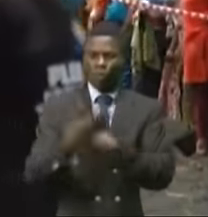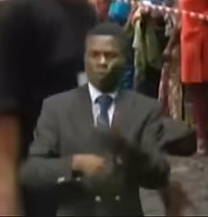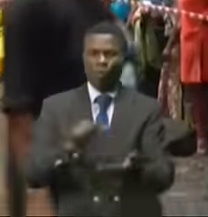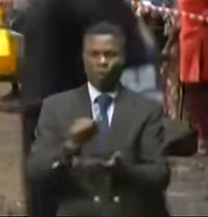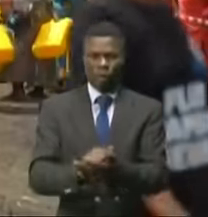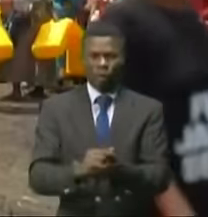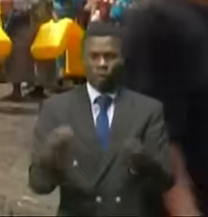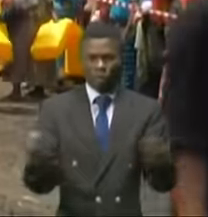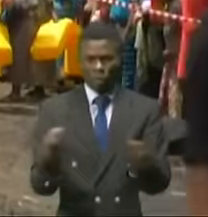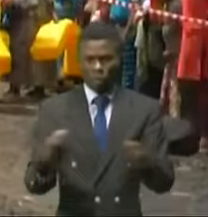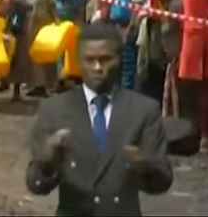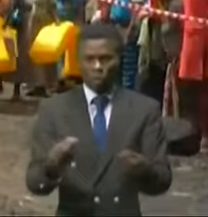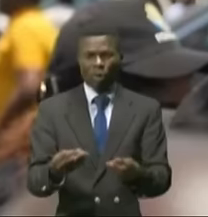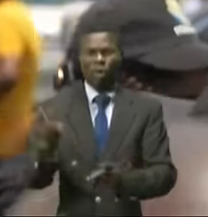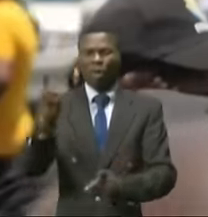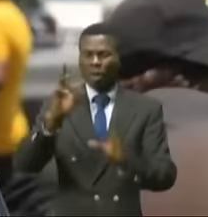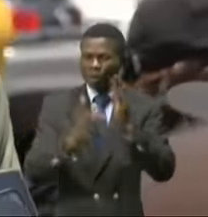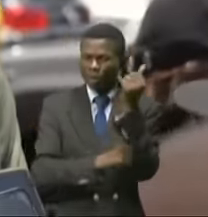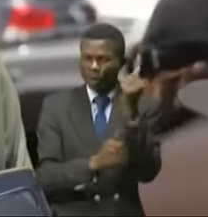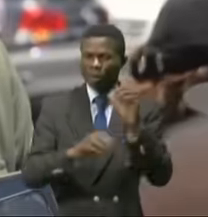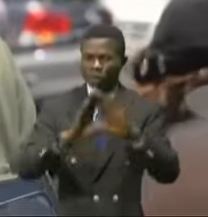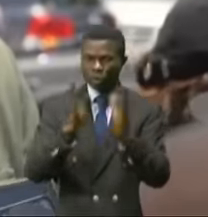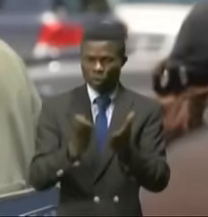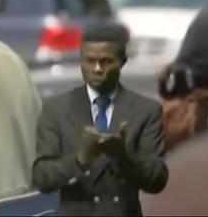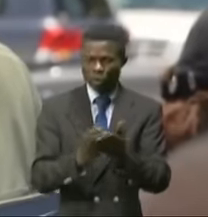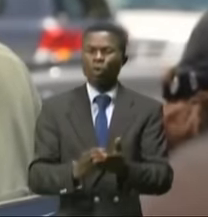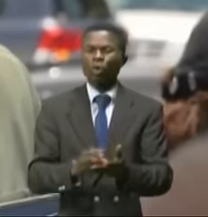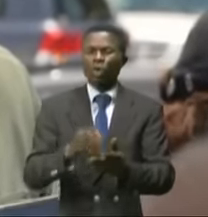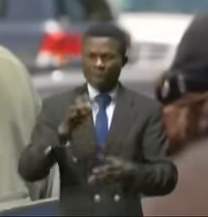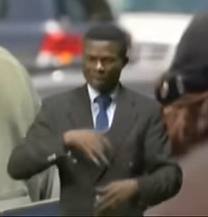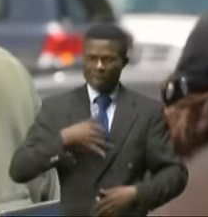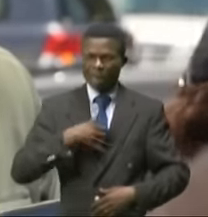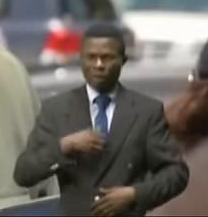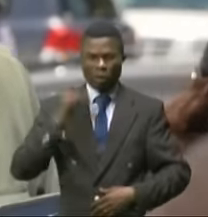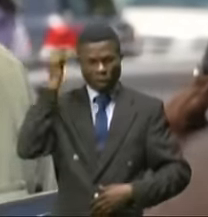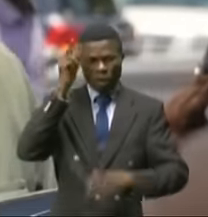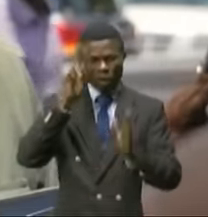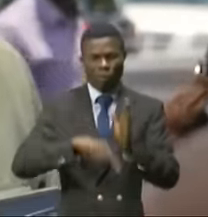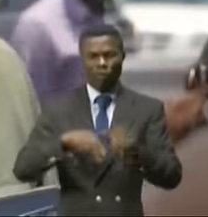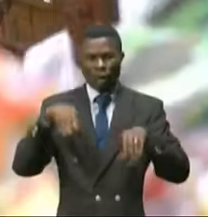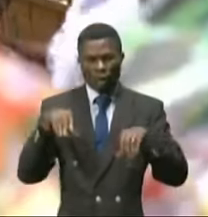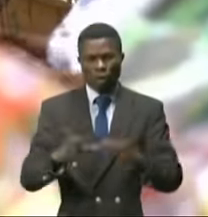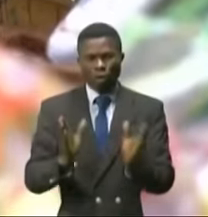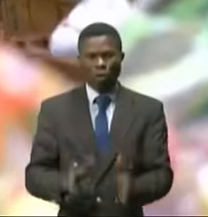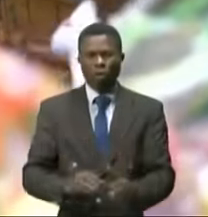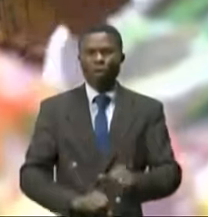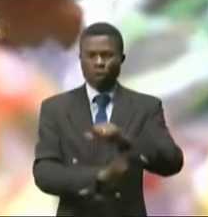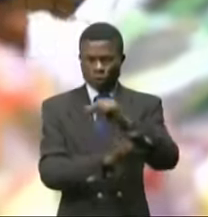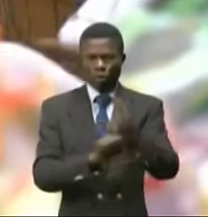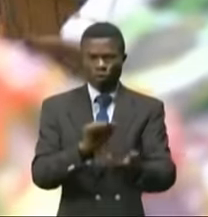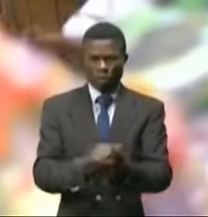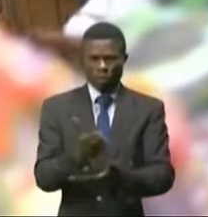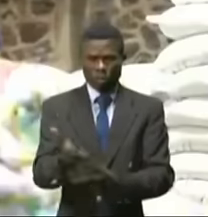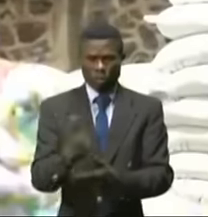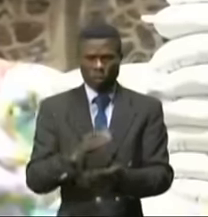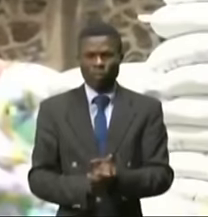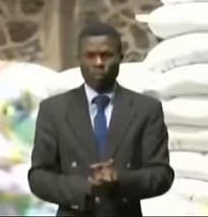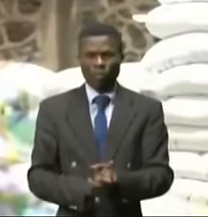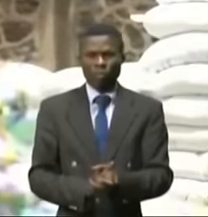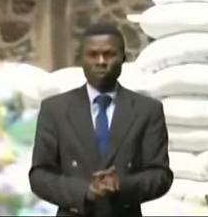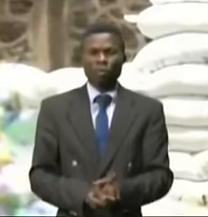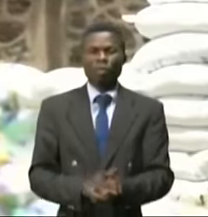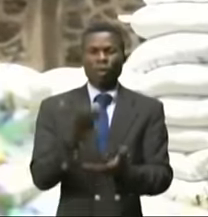de faire en sorte que les victimes se sentent vraiment accompagnées par le gouvernement congolais à travers le Fonarev. Après la remise symbolique,